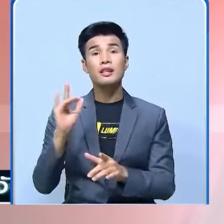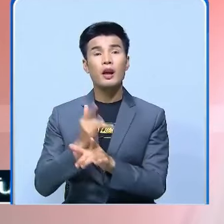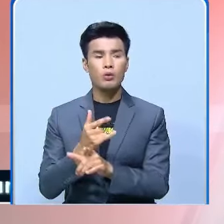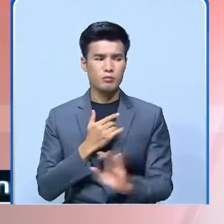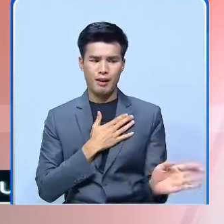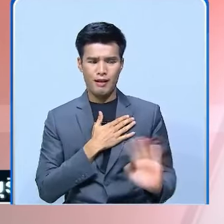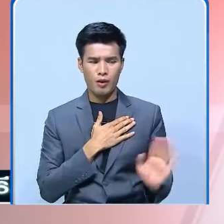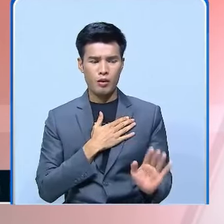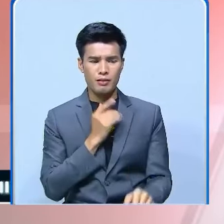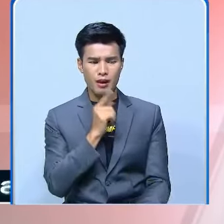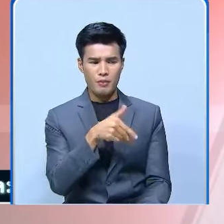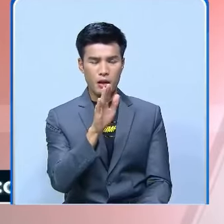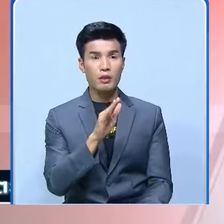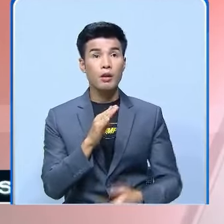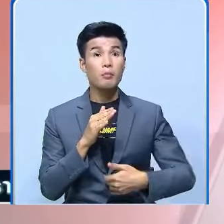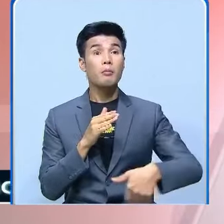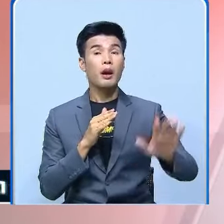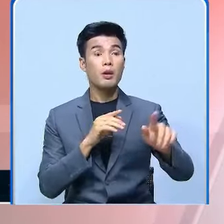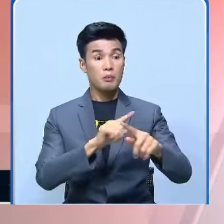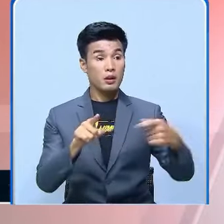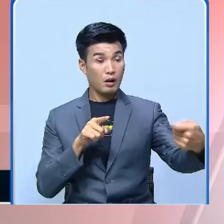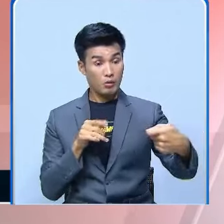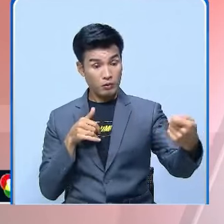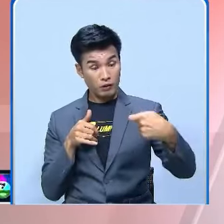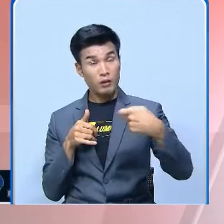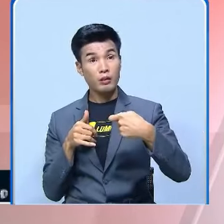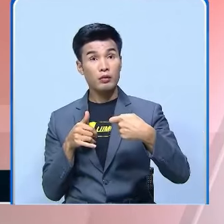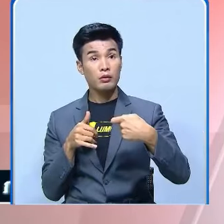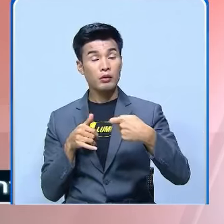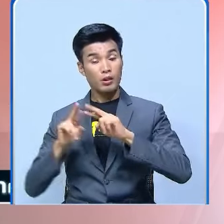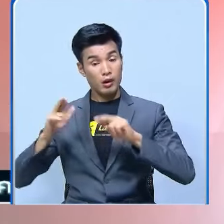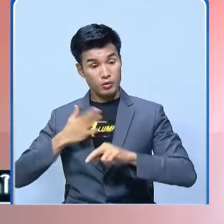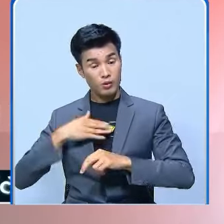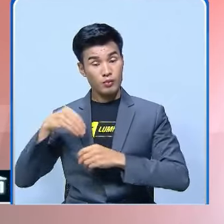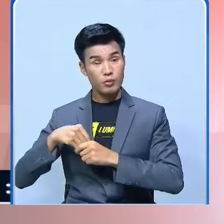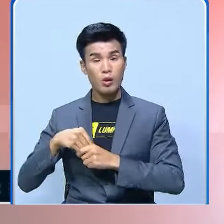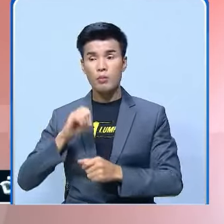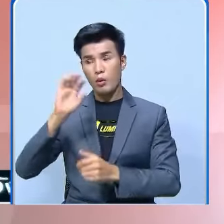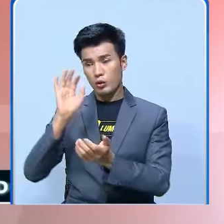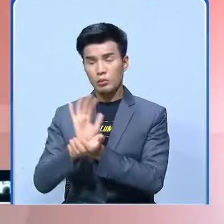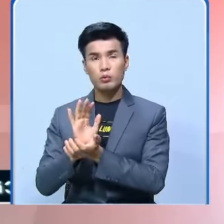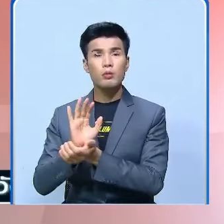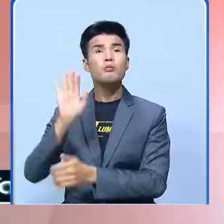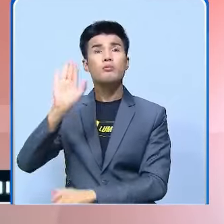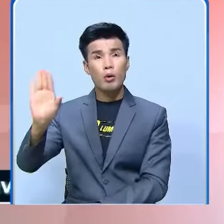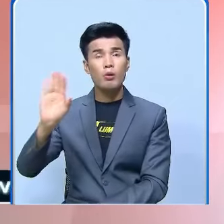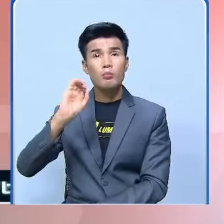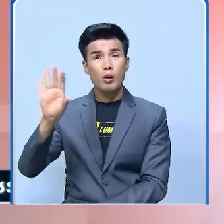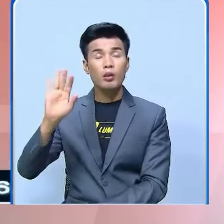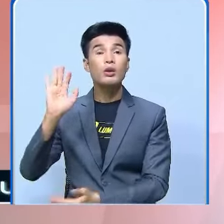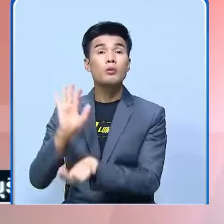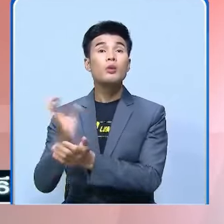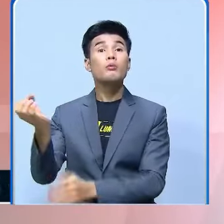ายให้มันด่ามันก็กลับไปเอามีดมาไล่ฟันเราที่ร้านเราก็เลยไปแจ้งความที่ตำรวจแล้วตำรวจก็บอกว่